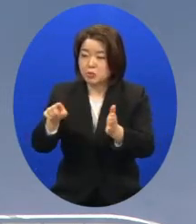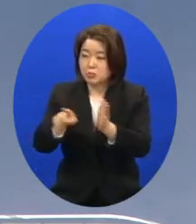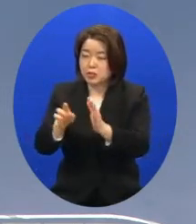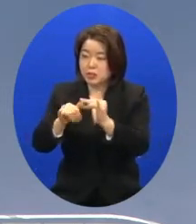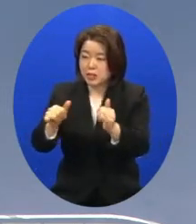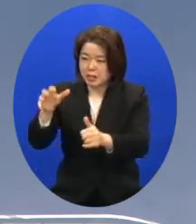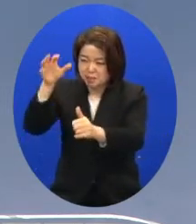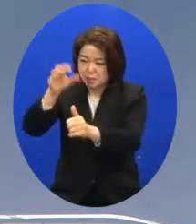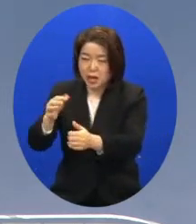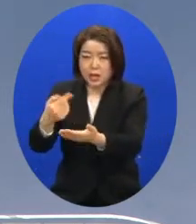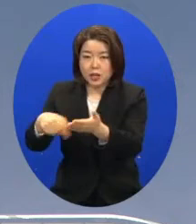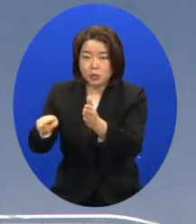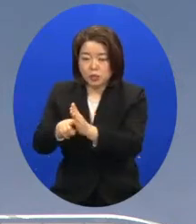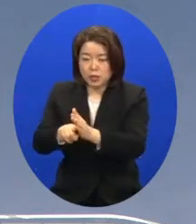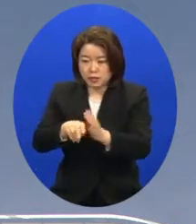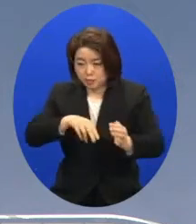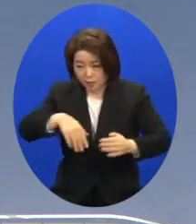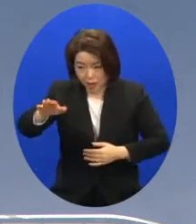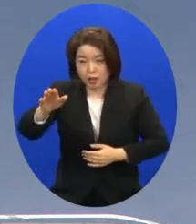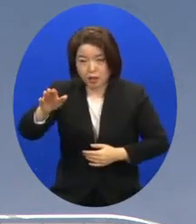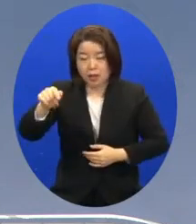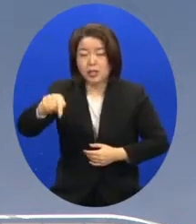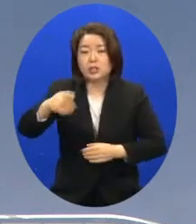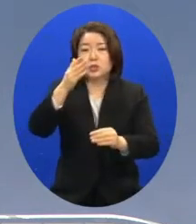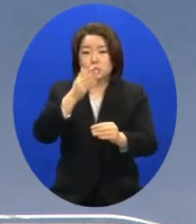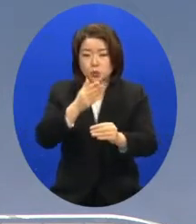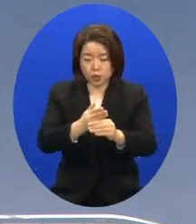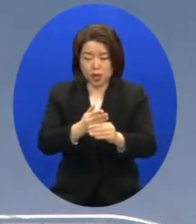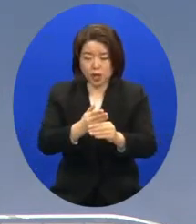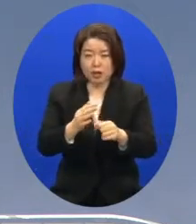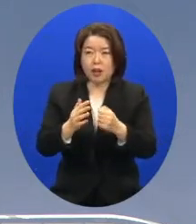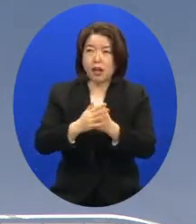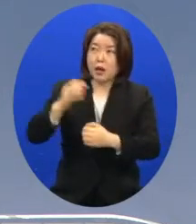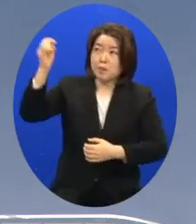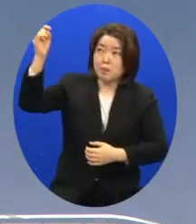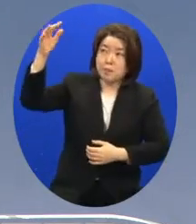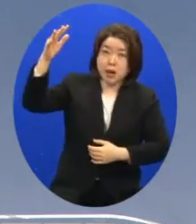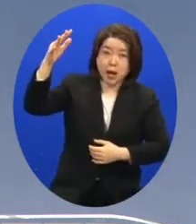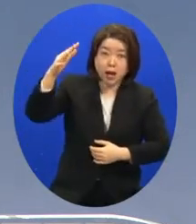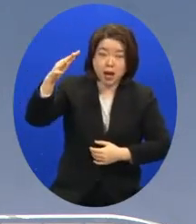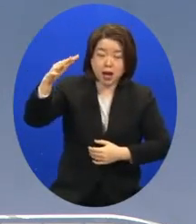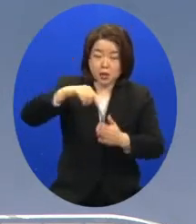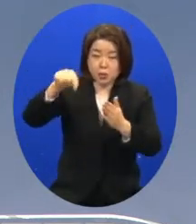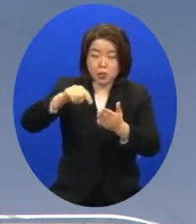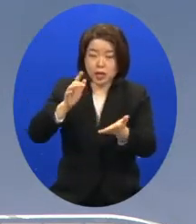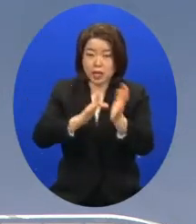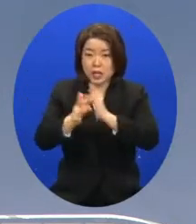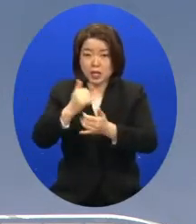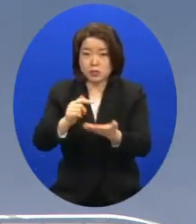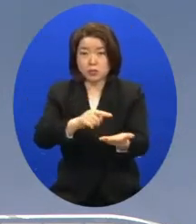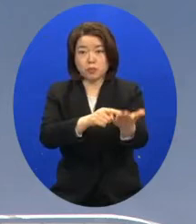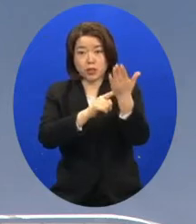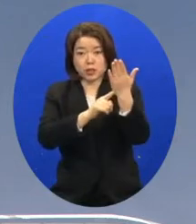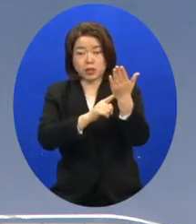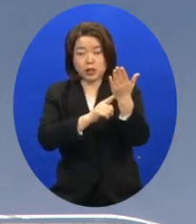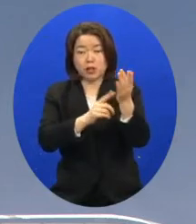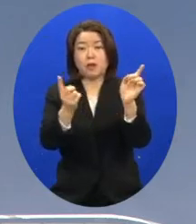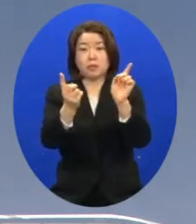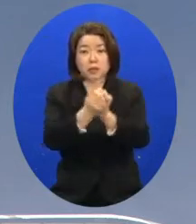도중에서 예수님을 만났어요 기뻐도 더 강력한 빛으로 주님이 4월에 게임